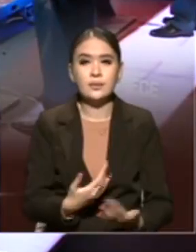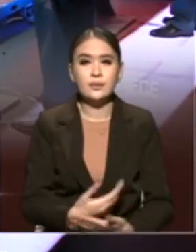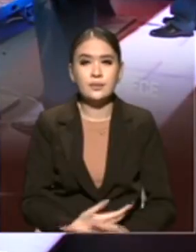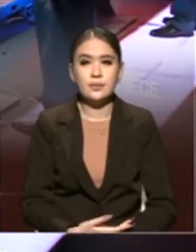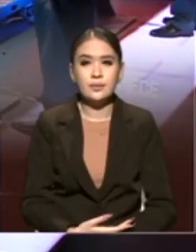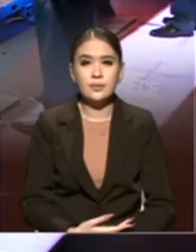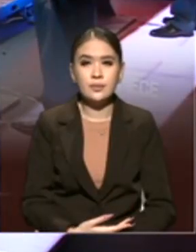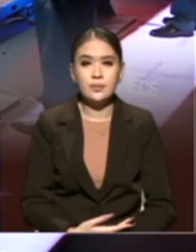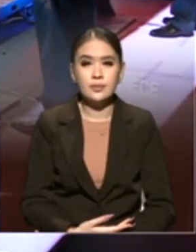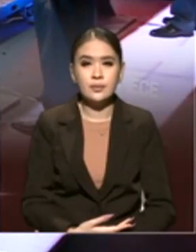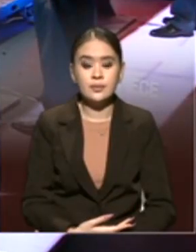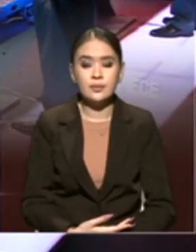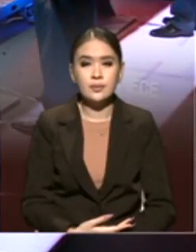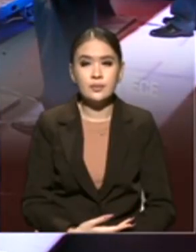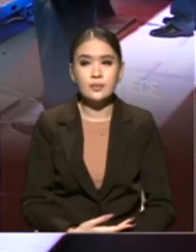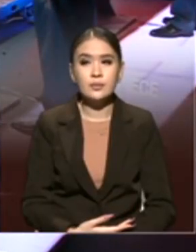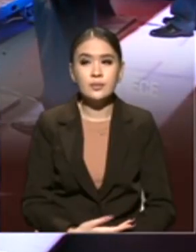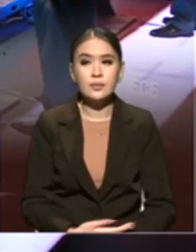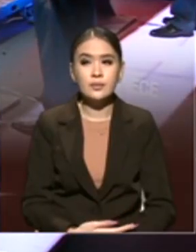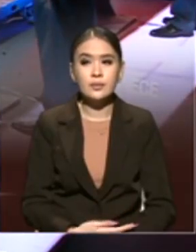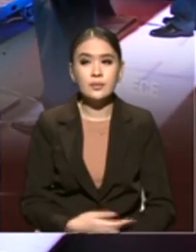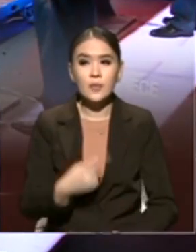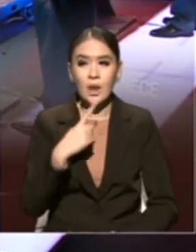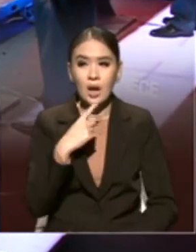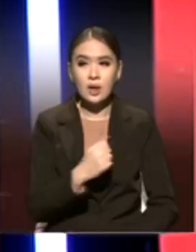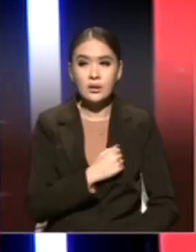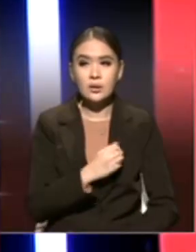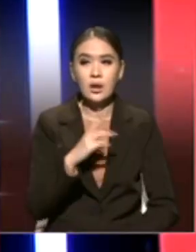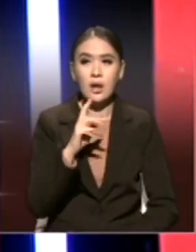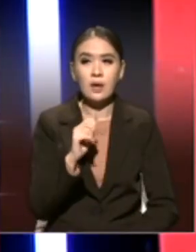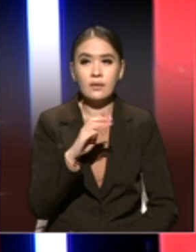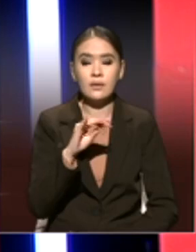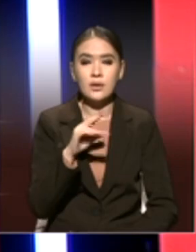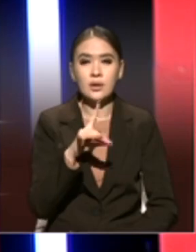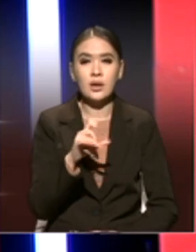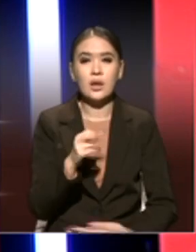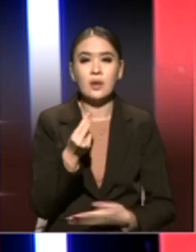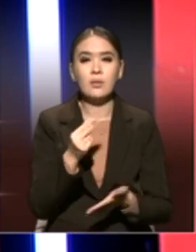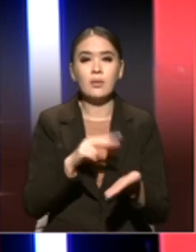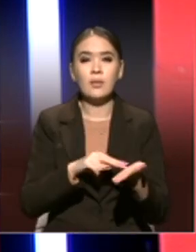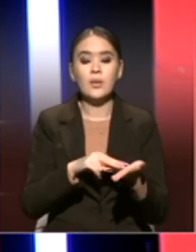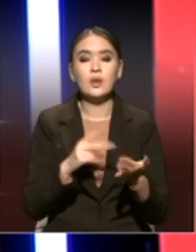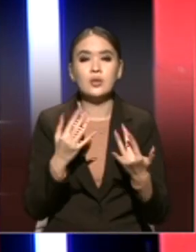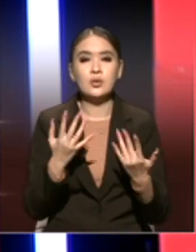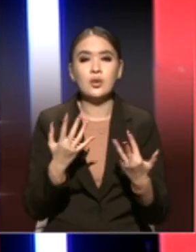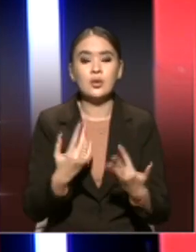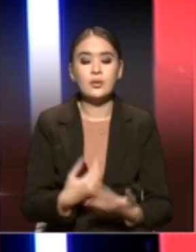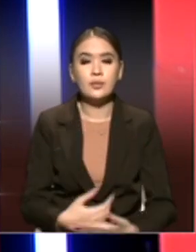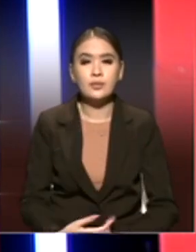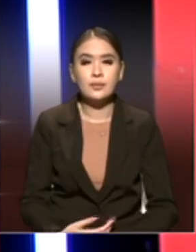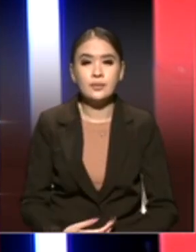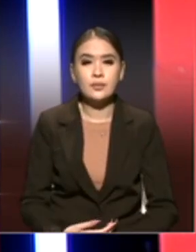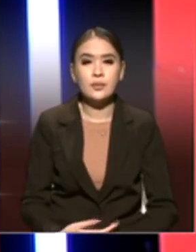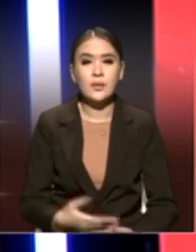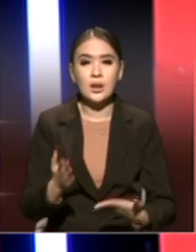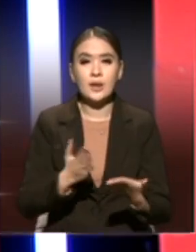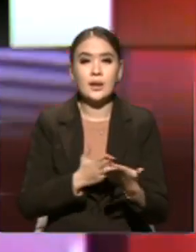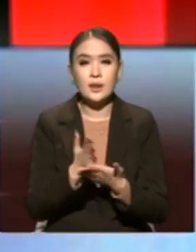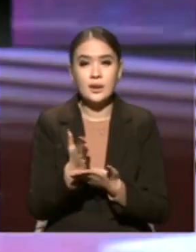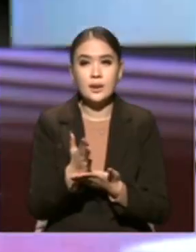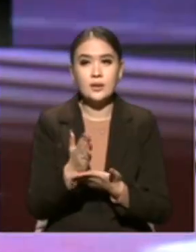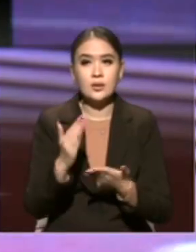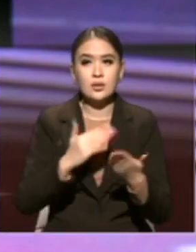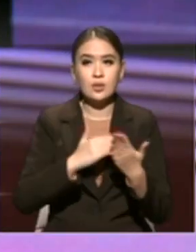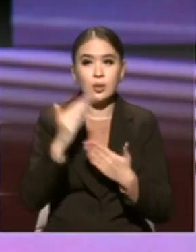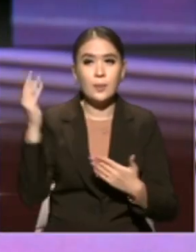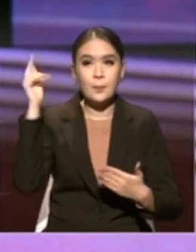Әскери кафедраның бағасы қанша мысалға? Түсінбедім. Әскери кафедраның бағасы қанша? Әскери кафедраға енді тікелей жаңағы жоғары